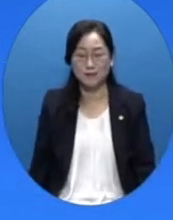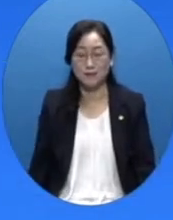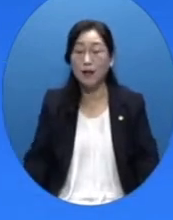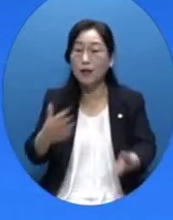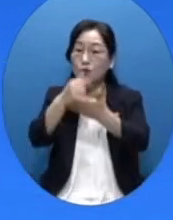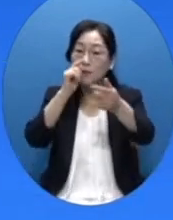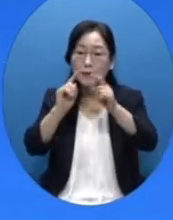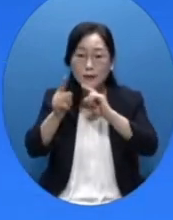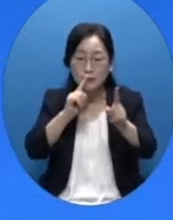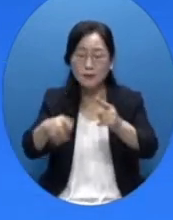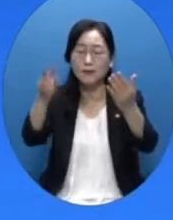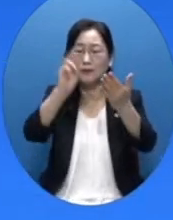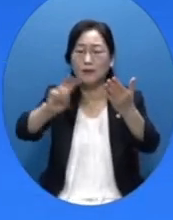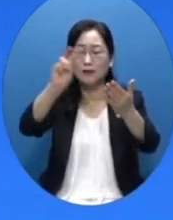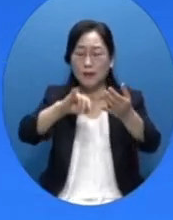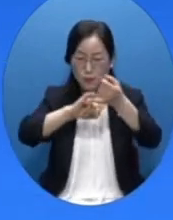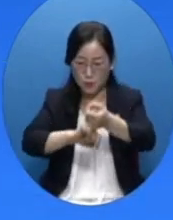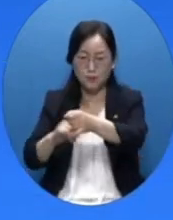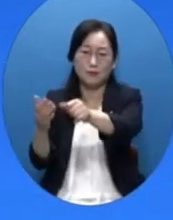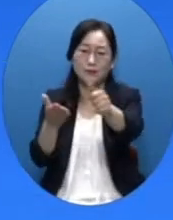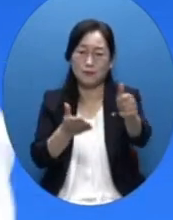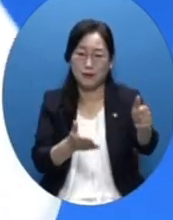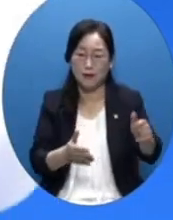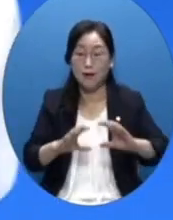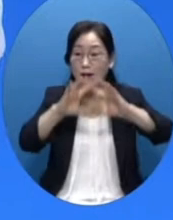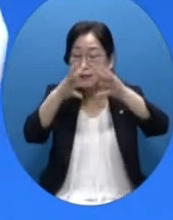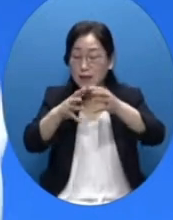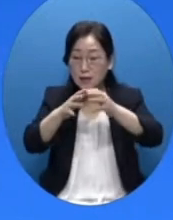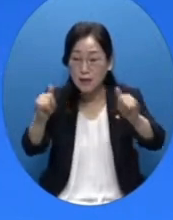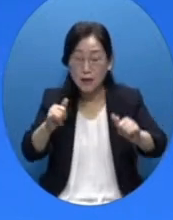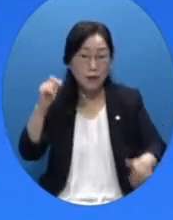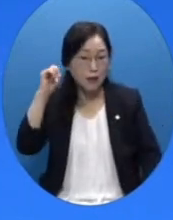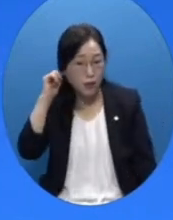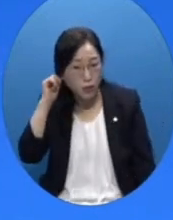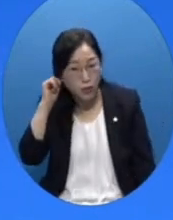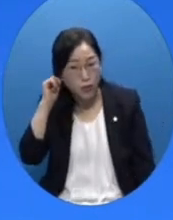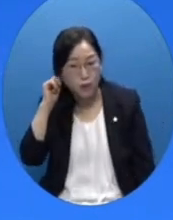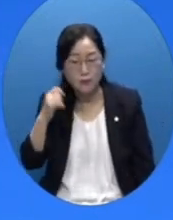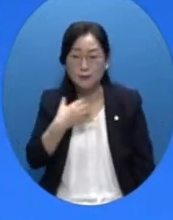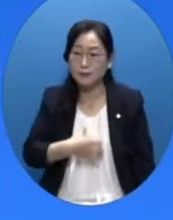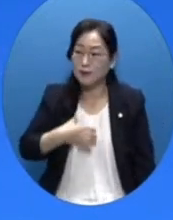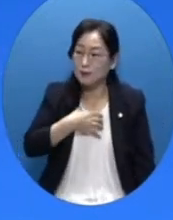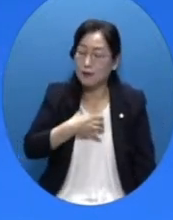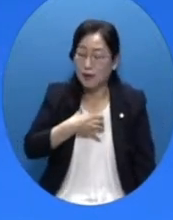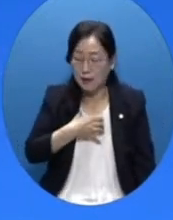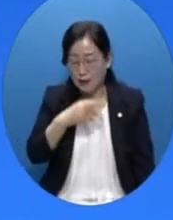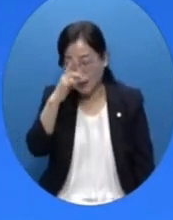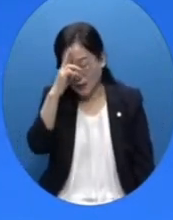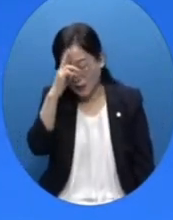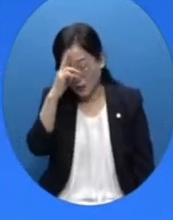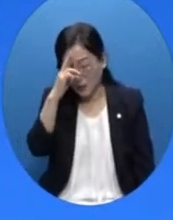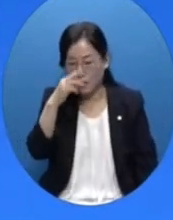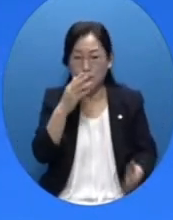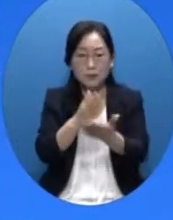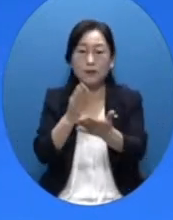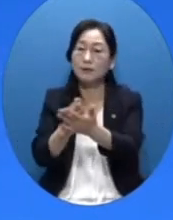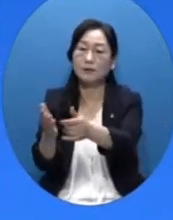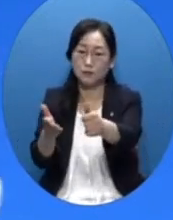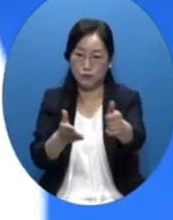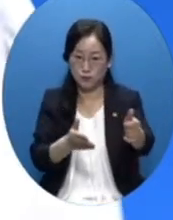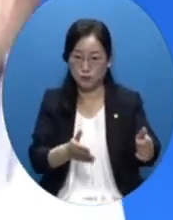김에 말씀을 찬양 하시기 바랍니다 새 사람의 말을 듣고 세상에 말을 듣고 염려하고 근심하고 걱정하지 말고